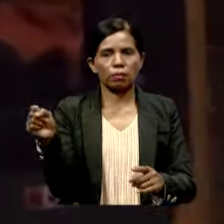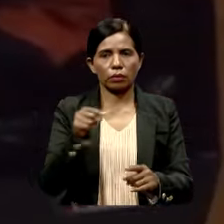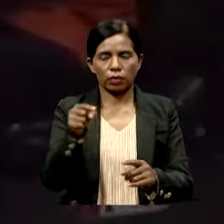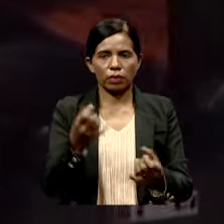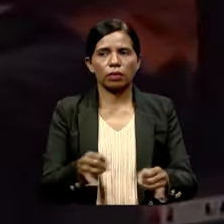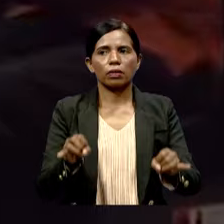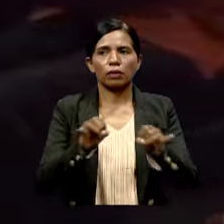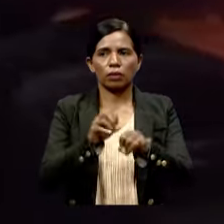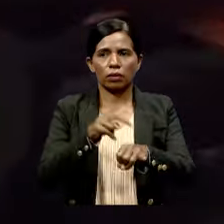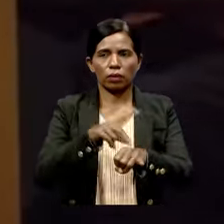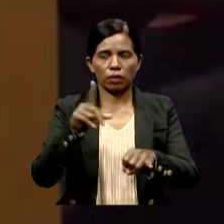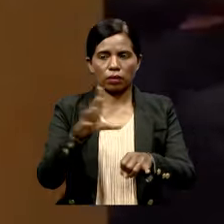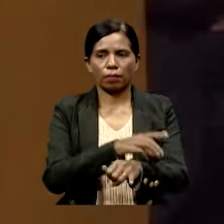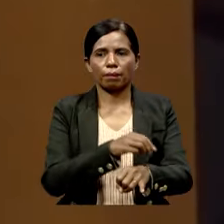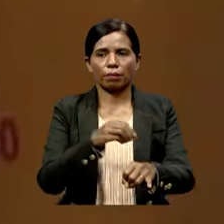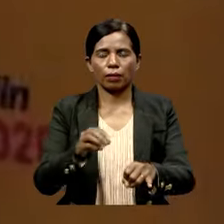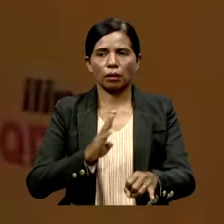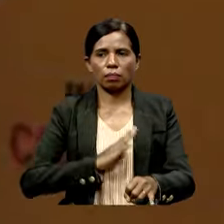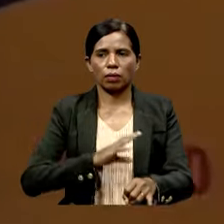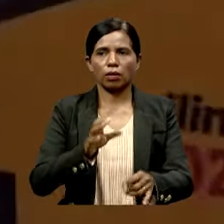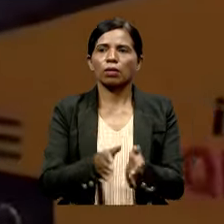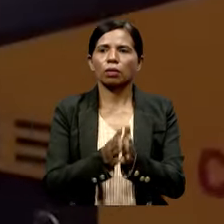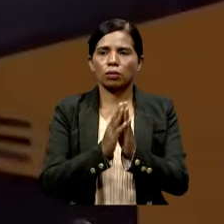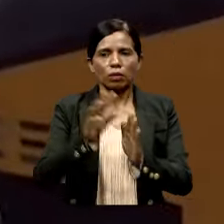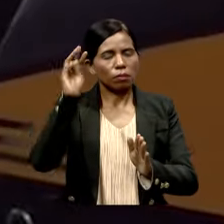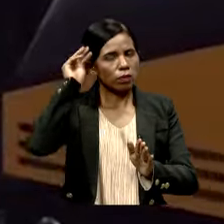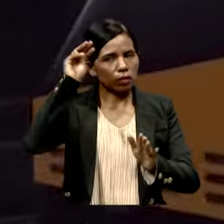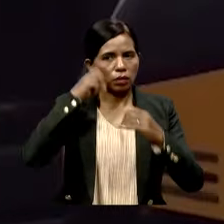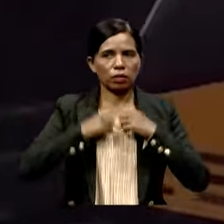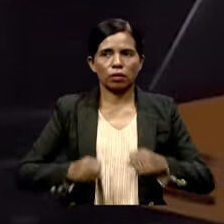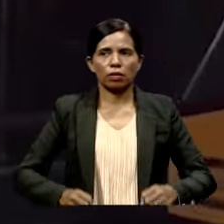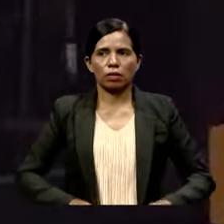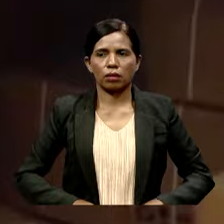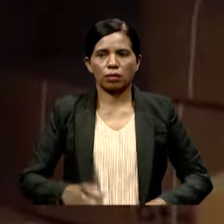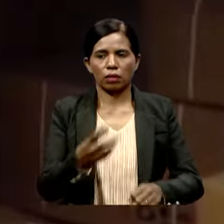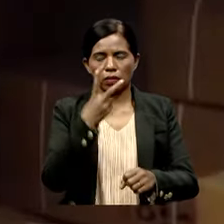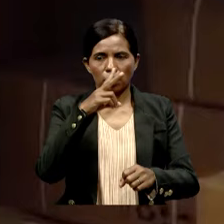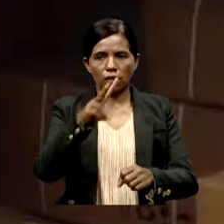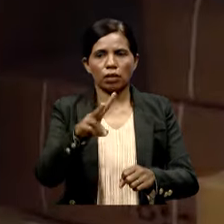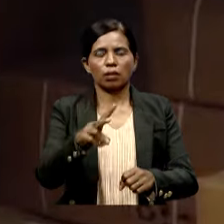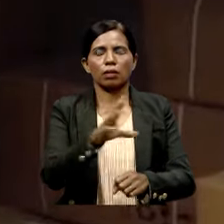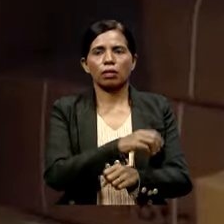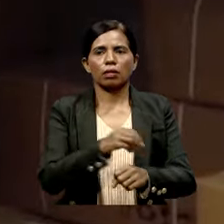Nacional Farmasia Produto Medico Regional Baucau, usuba Ministério Saúde, atuhalo recrutamento ba